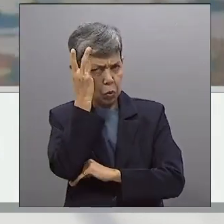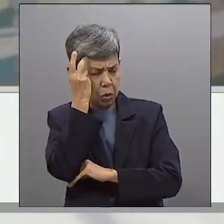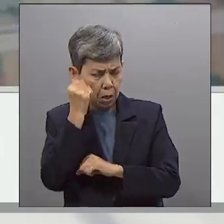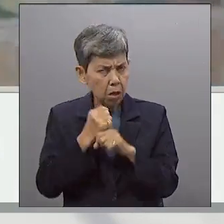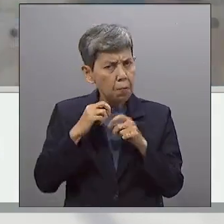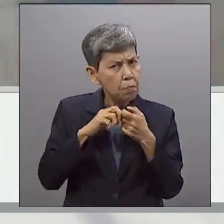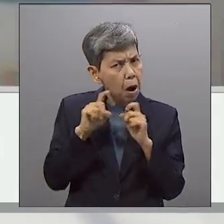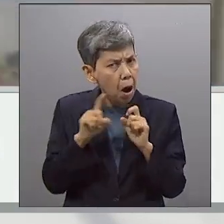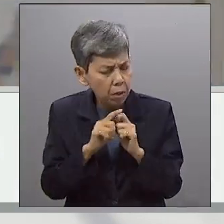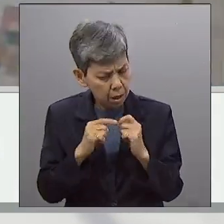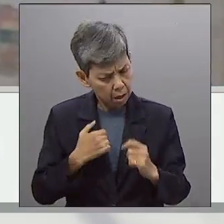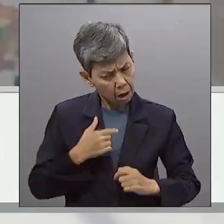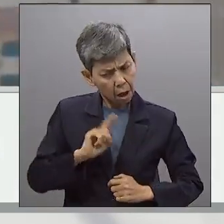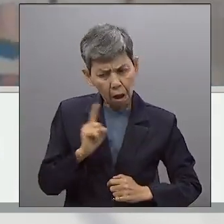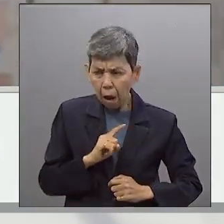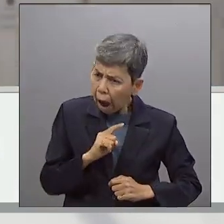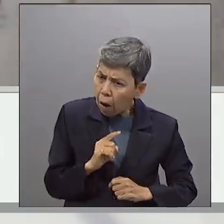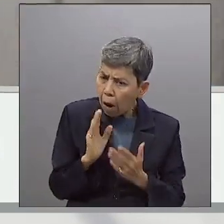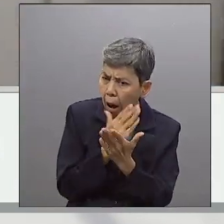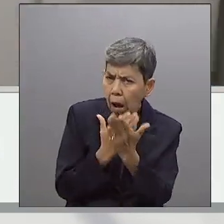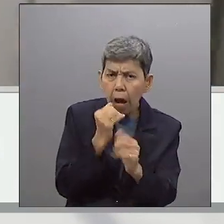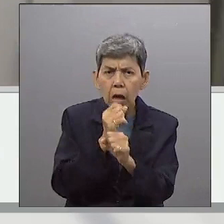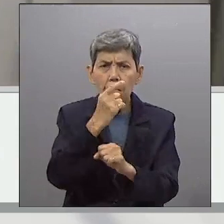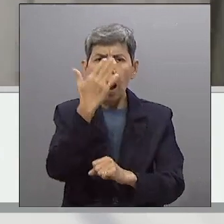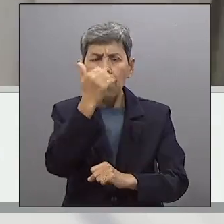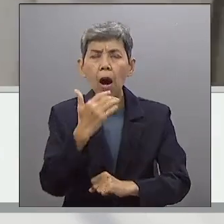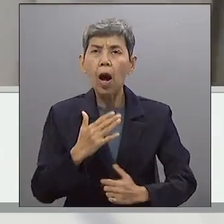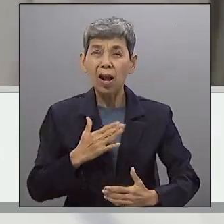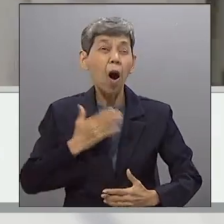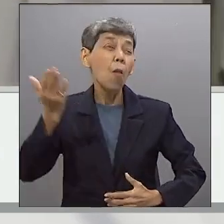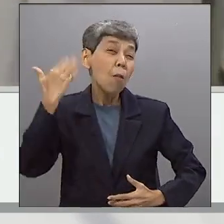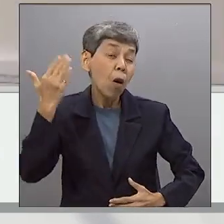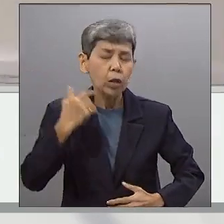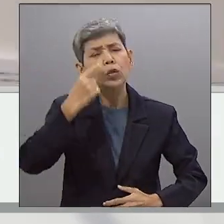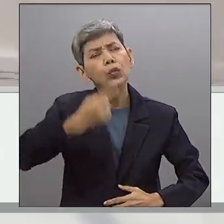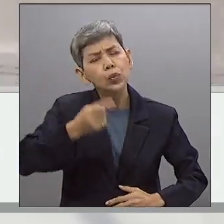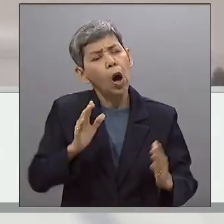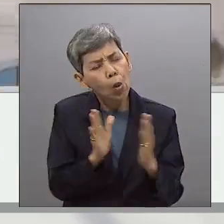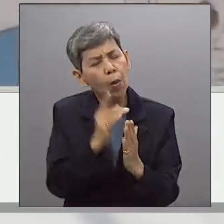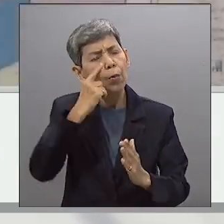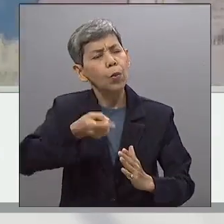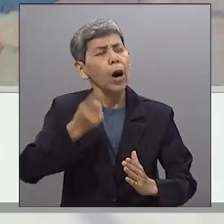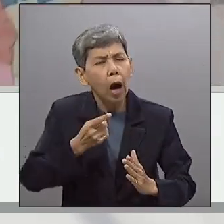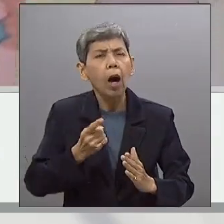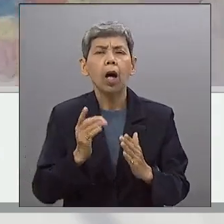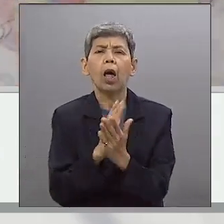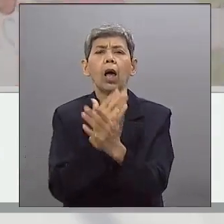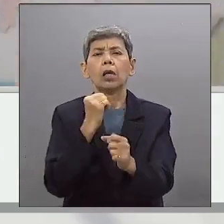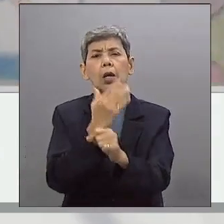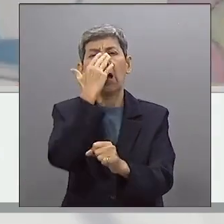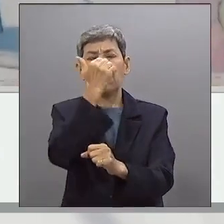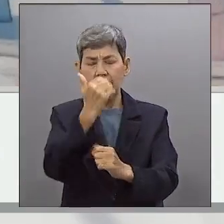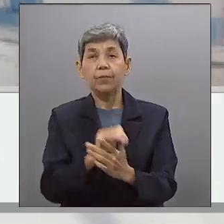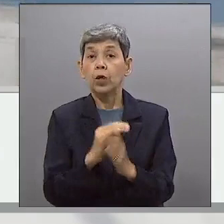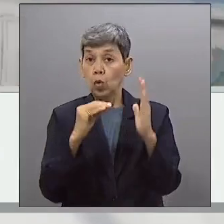อะไรขึ้นกับพื้นที่ของเราทำไมมีการแบ่งเขตใหม่ทั้งๆที่ที่ผ่านมาก็เคยอยู่ร่วมกันได้มาก่อนนะคะสำหรับสนาม